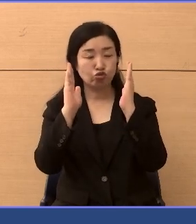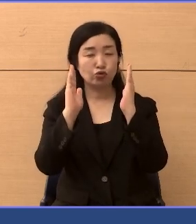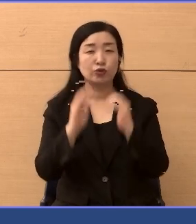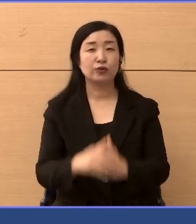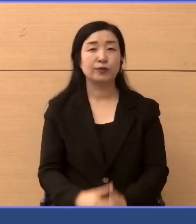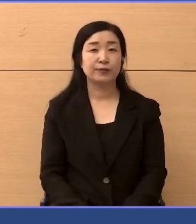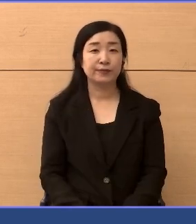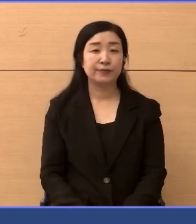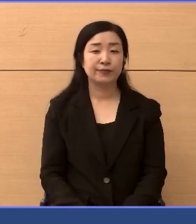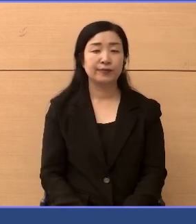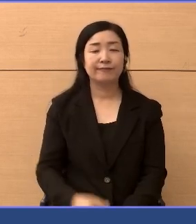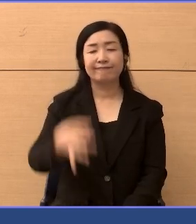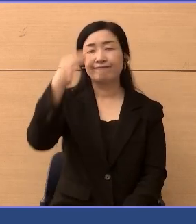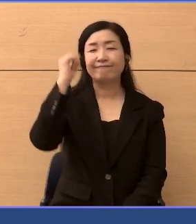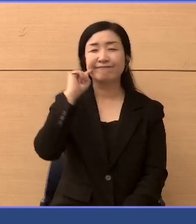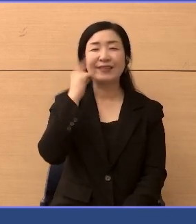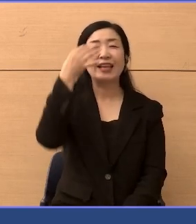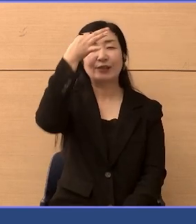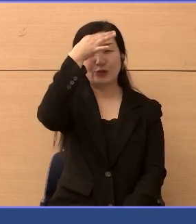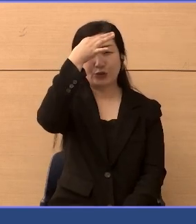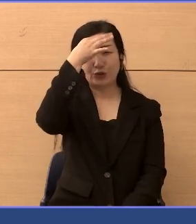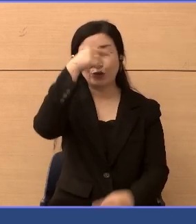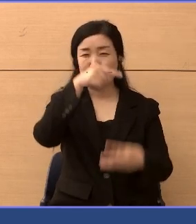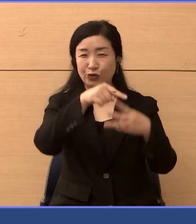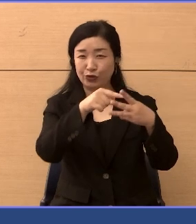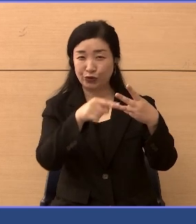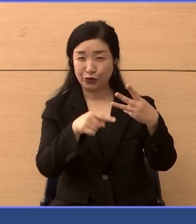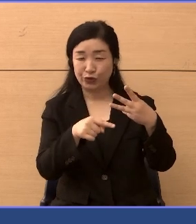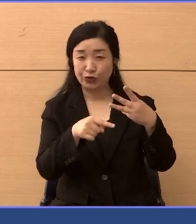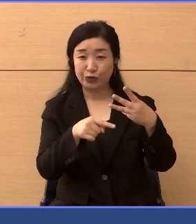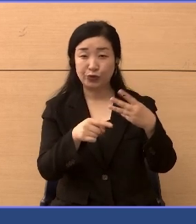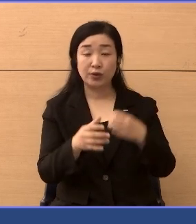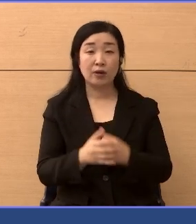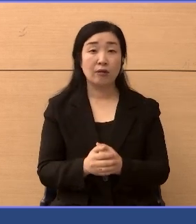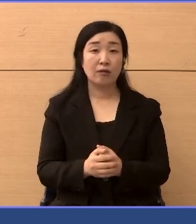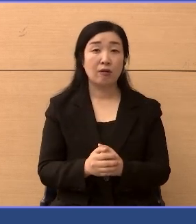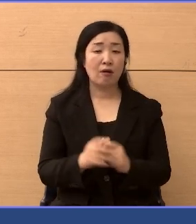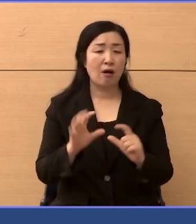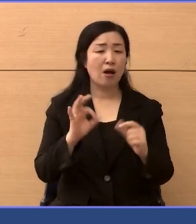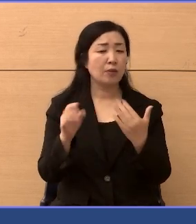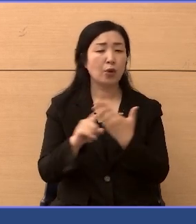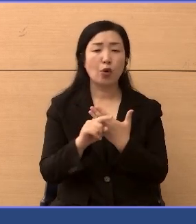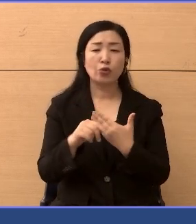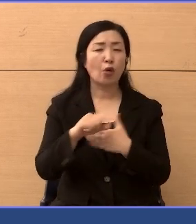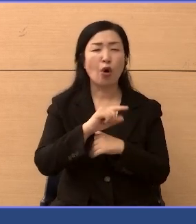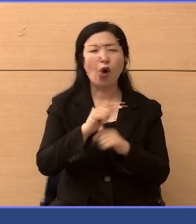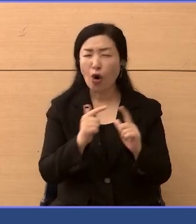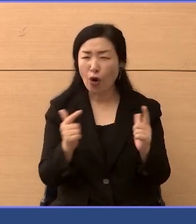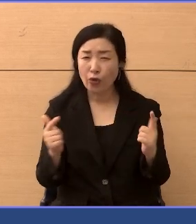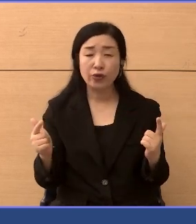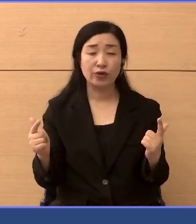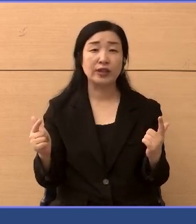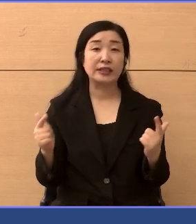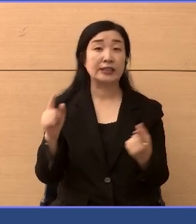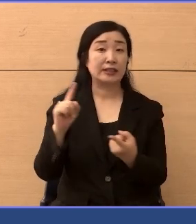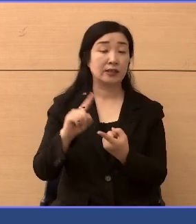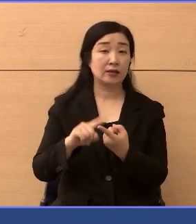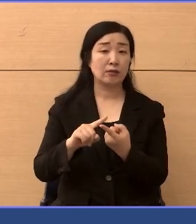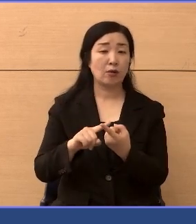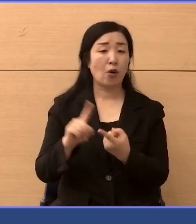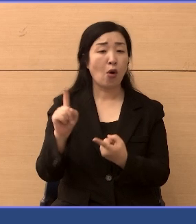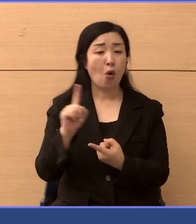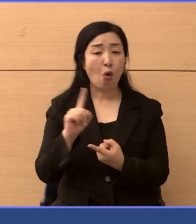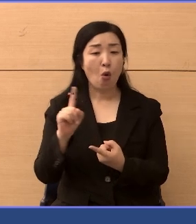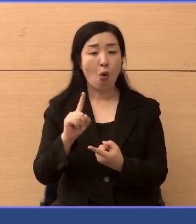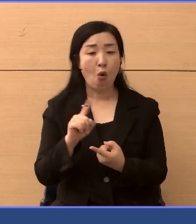area, in a very 아니면 예술이든 practical area, 아니면 feeling 어떤 good about the fact that 영역에서든 we're